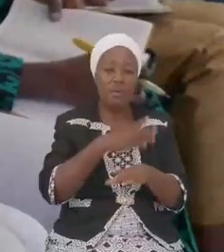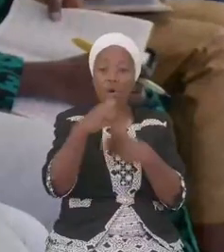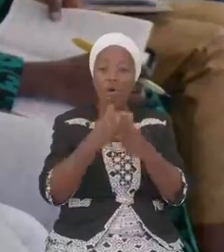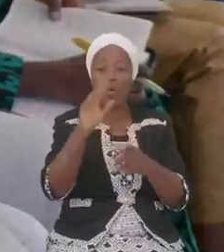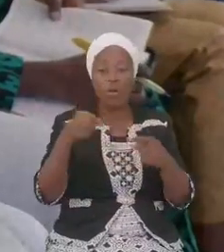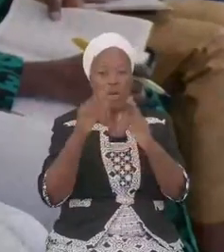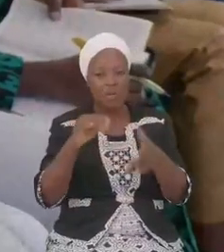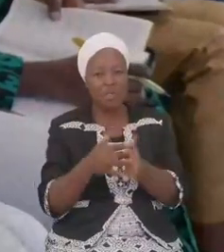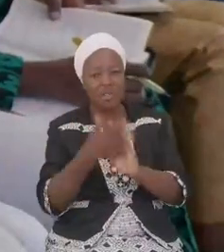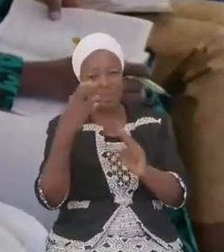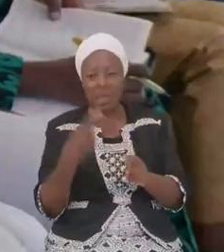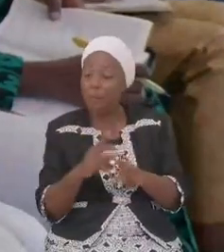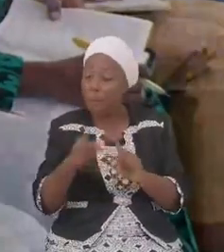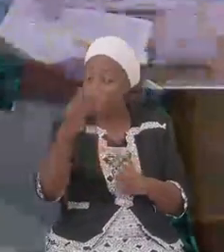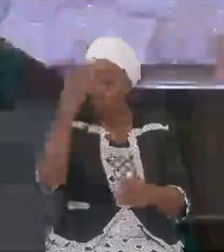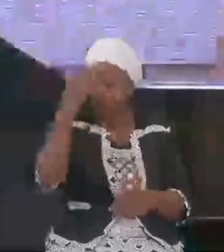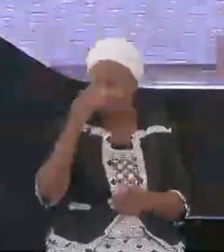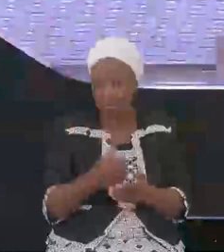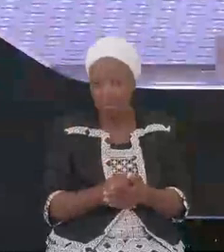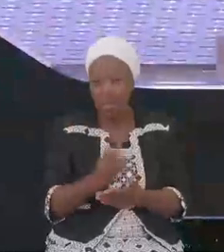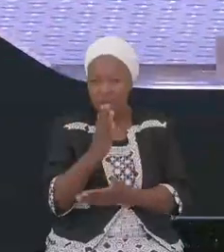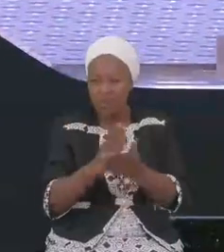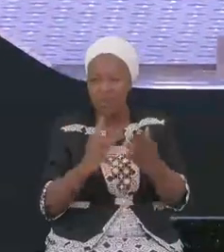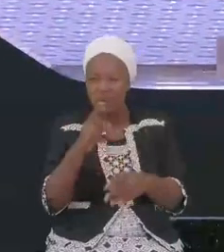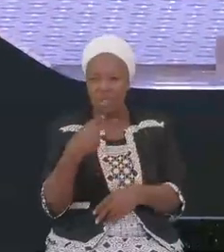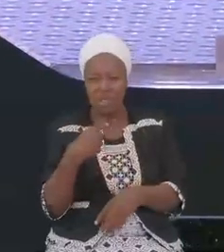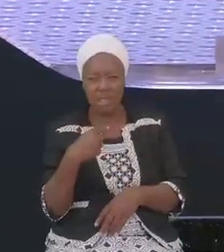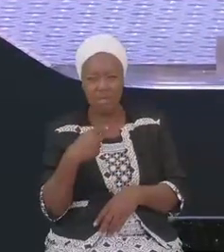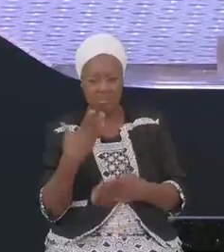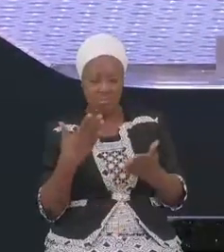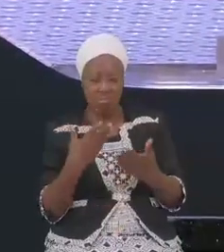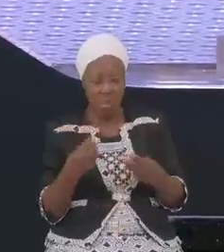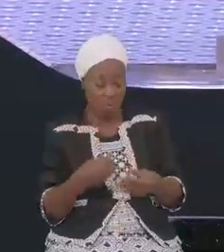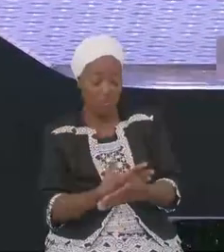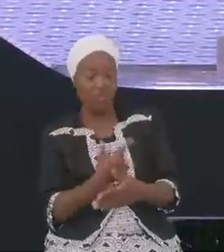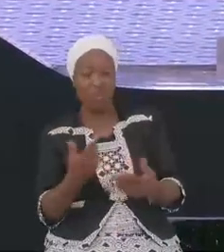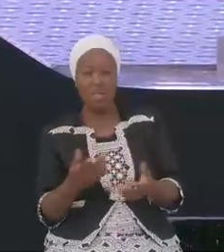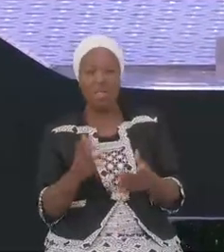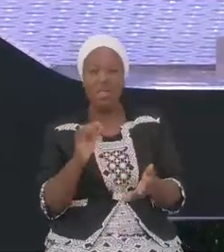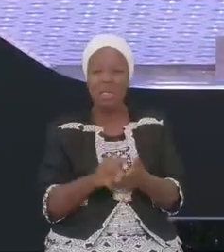Mais vous savez, quelqu'un dit par observation que